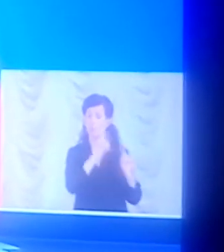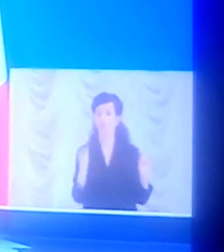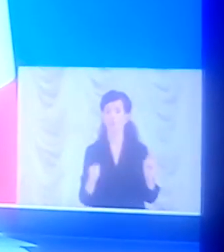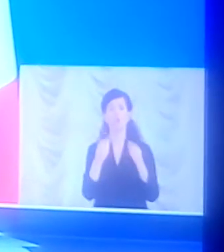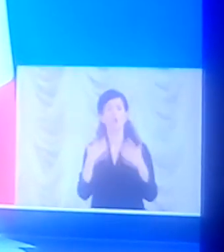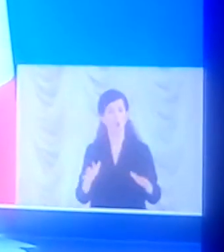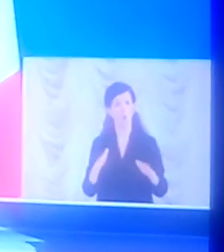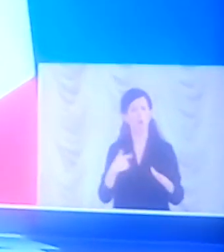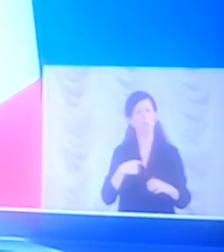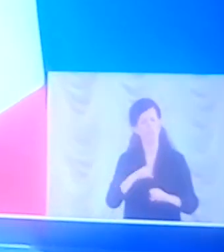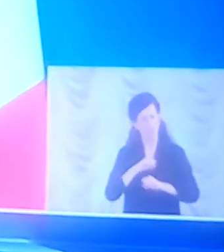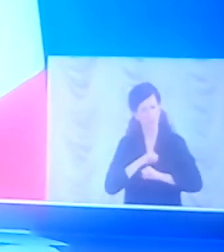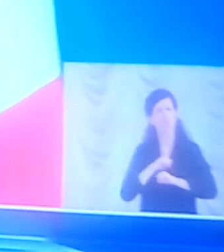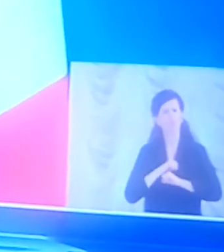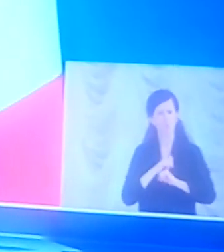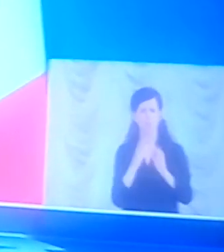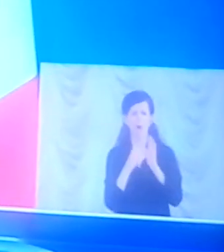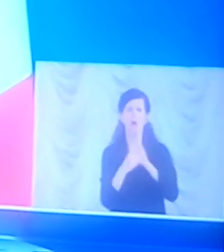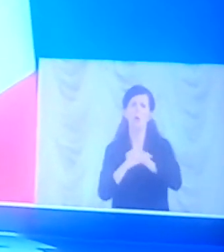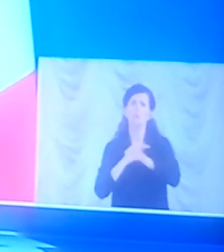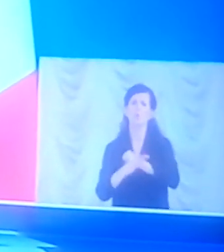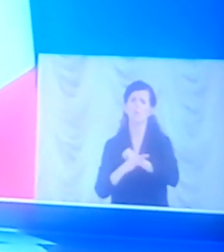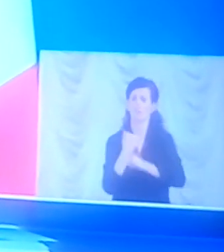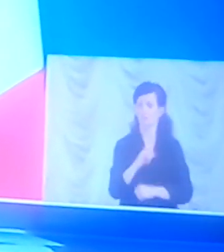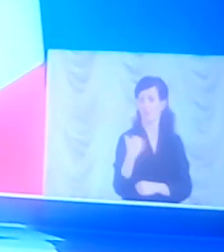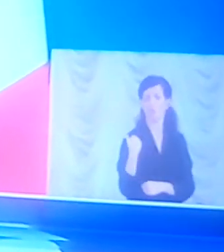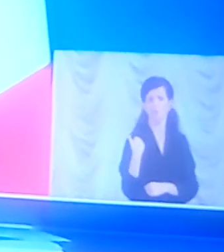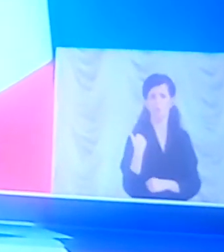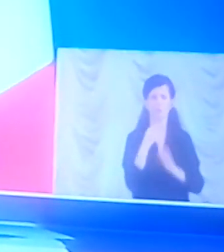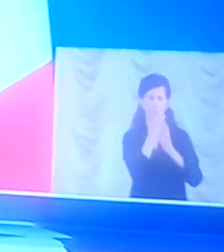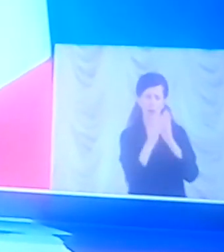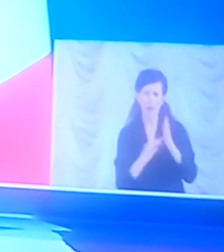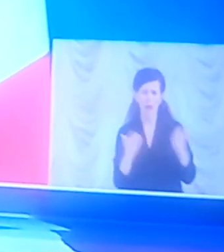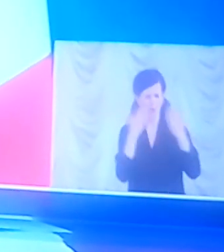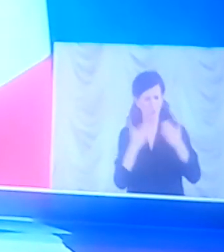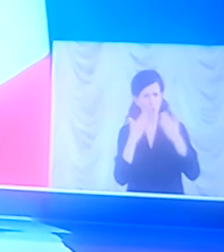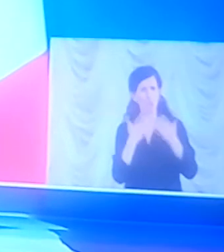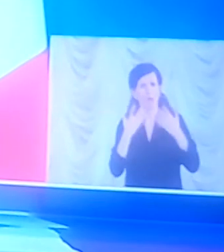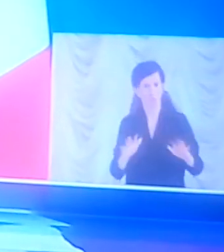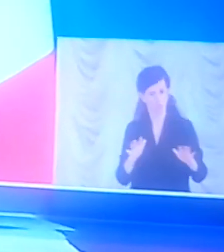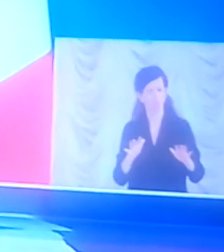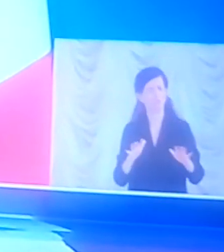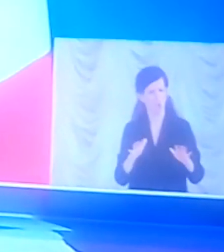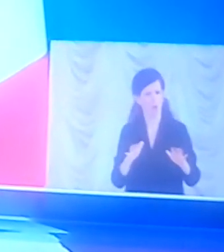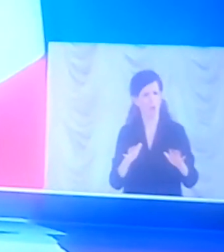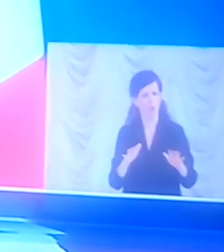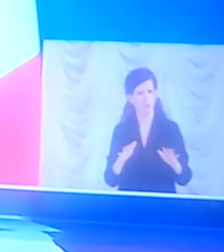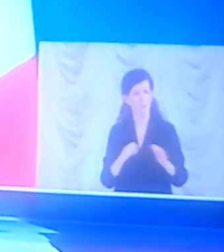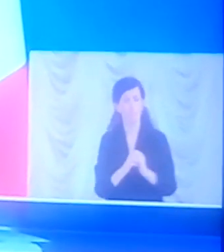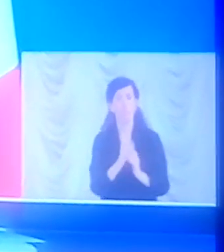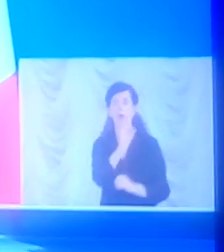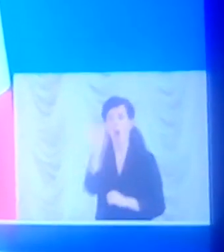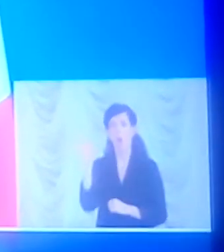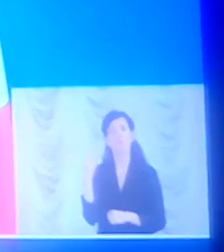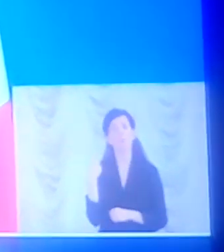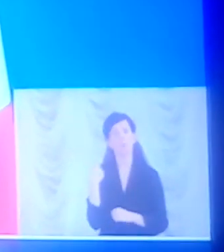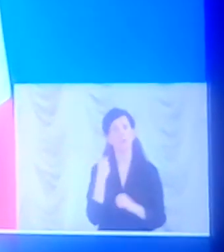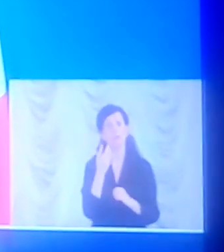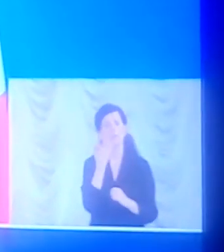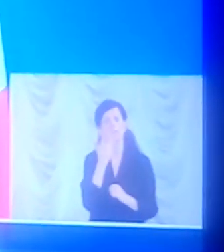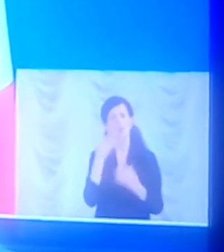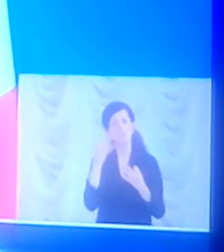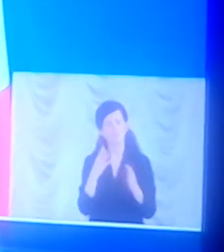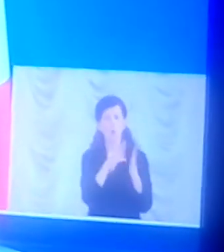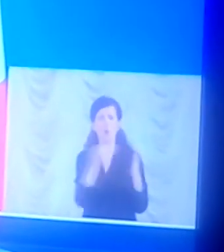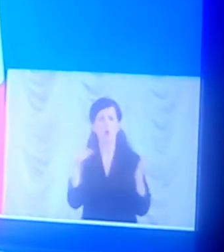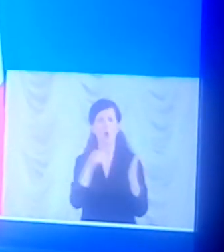provvedimento possa essere un provvedimento regole studiate, già si stanno chiedendo una copia di questo provvedimento e